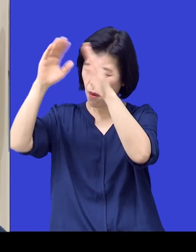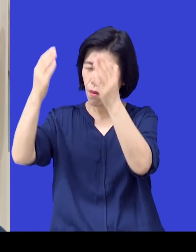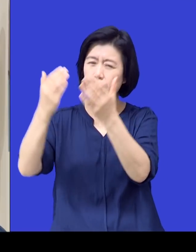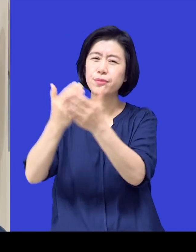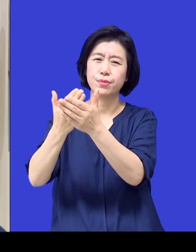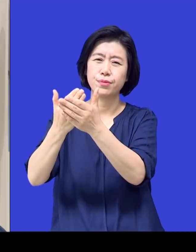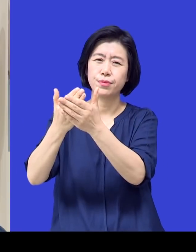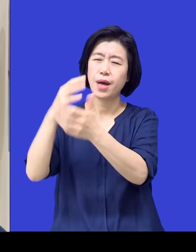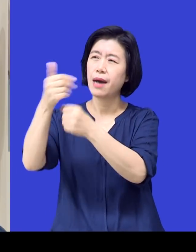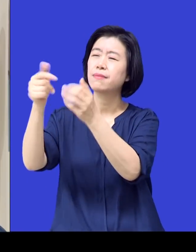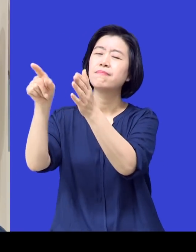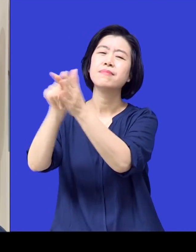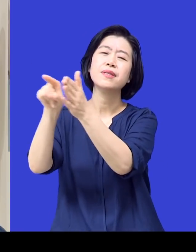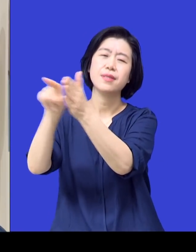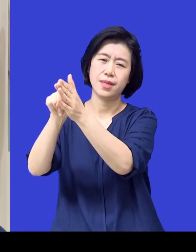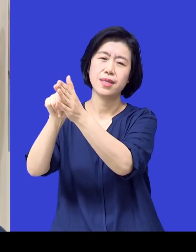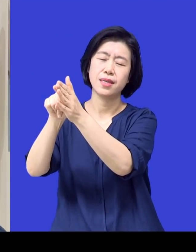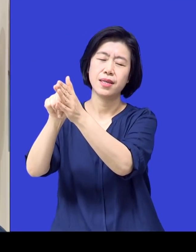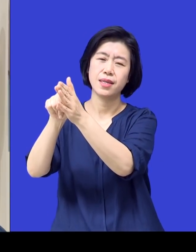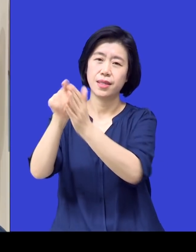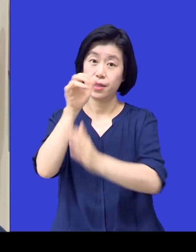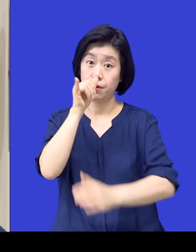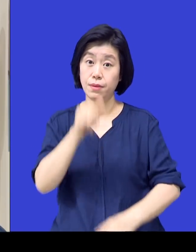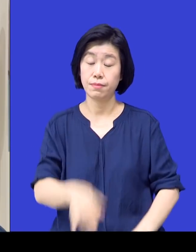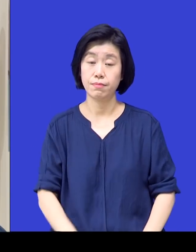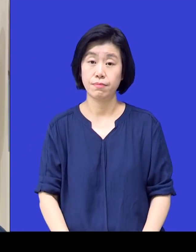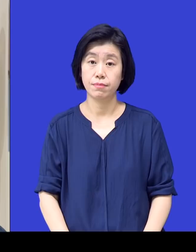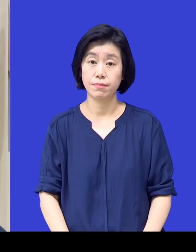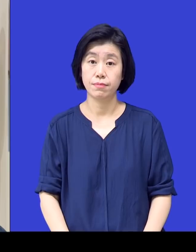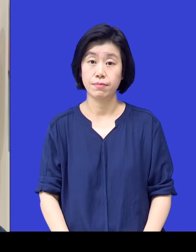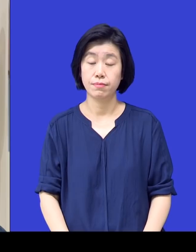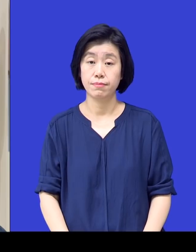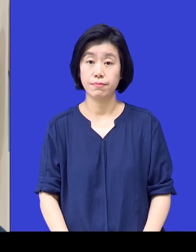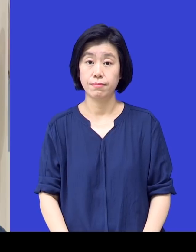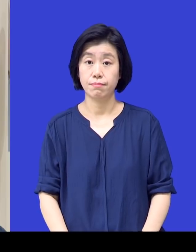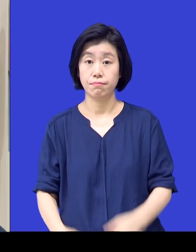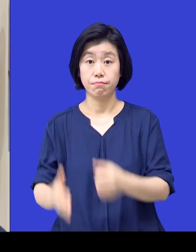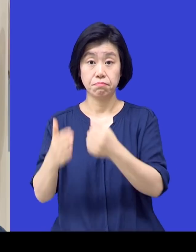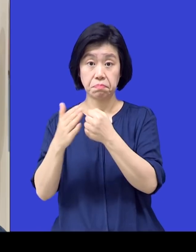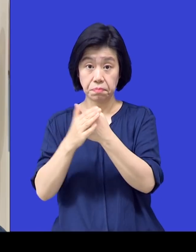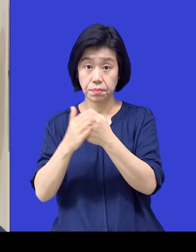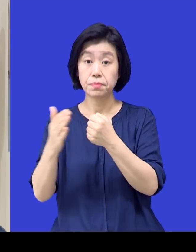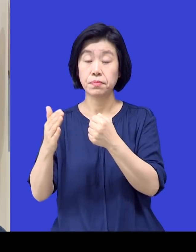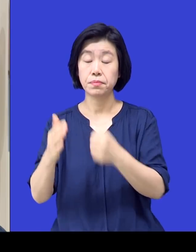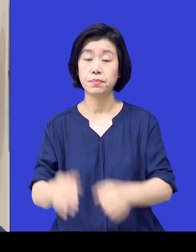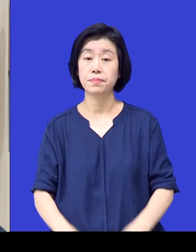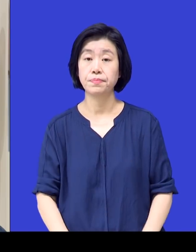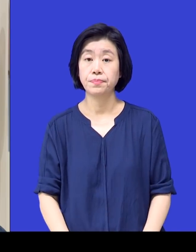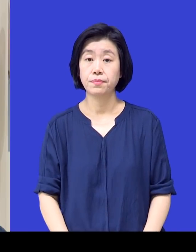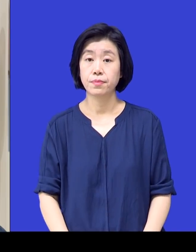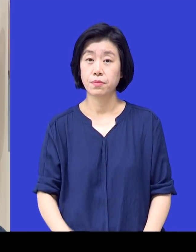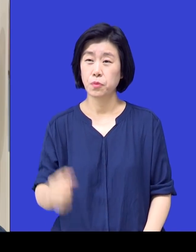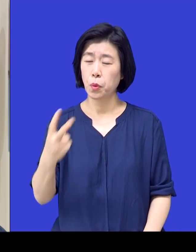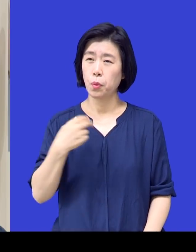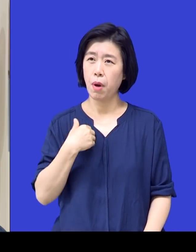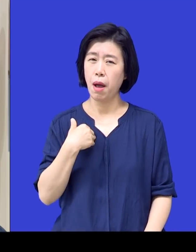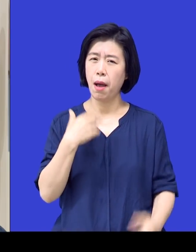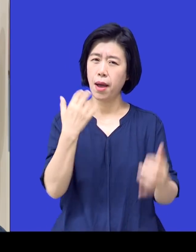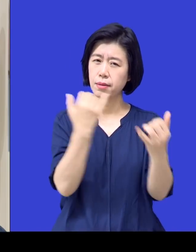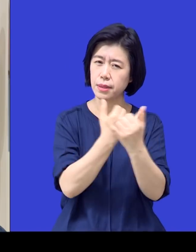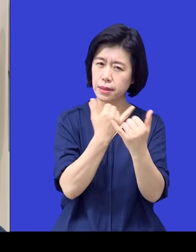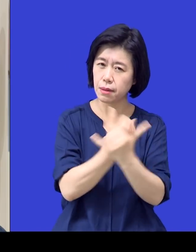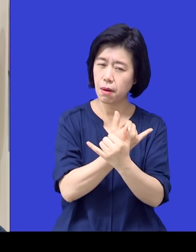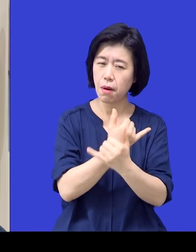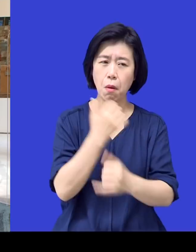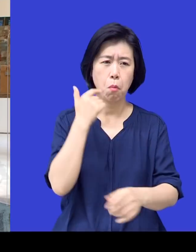네. 저를 포함해서 집안에서 컸기 때문에 늘 이제 또 주변에 뭐